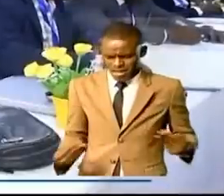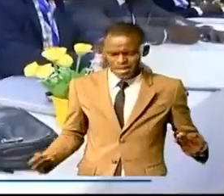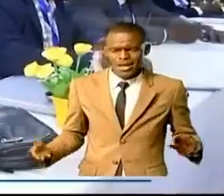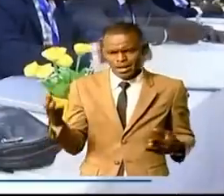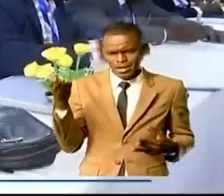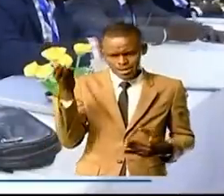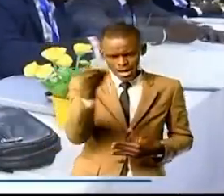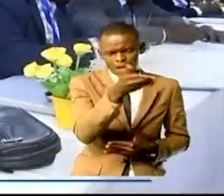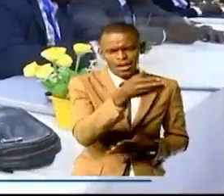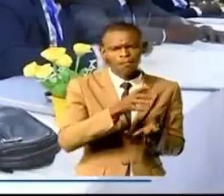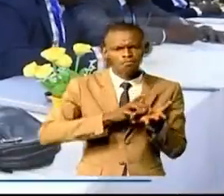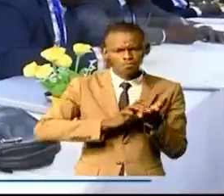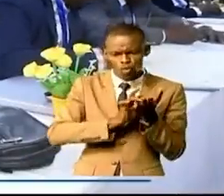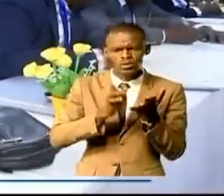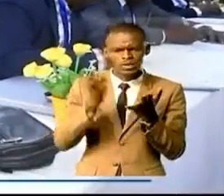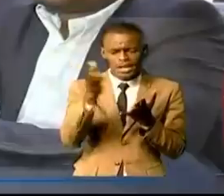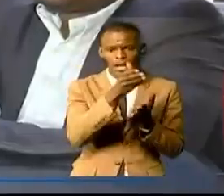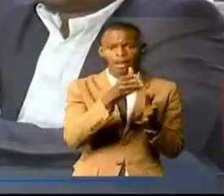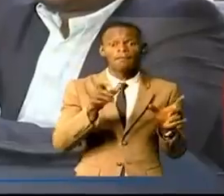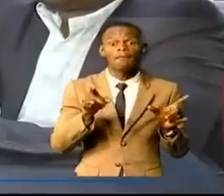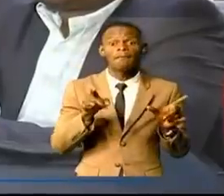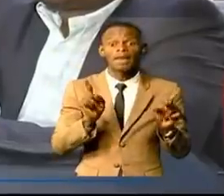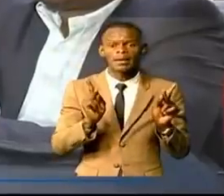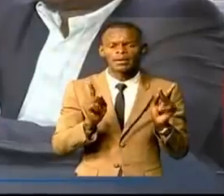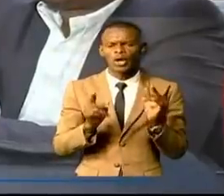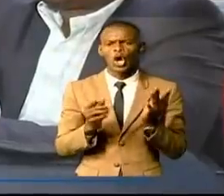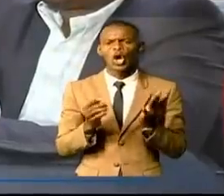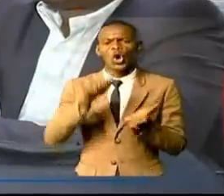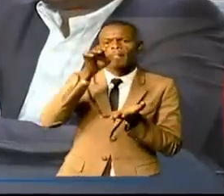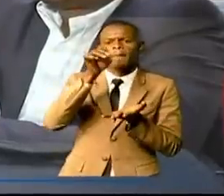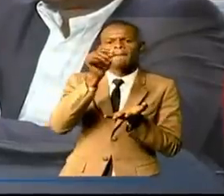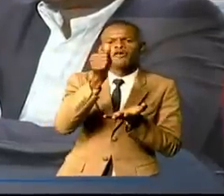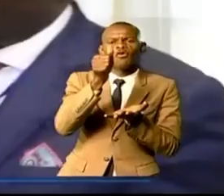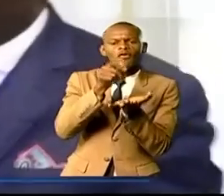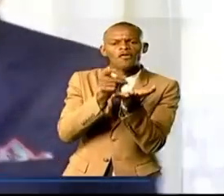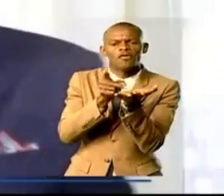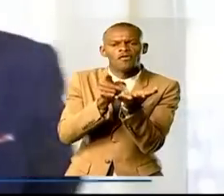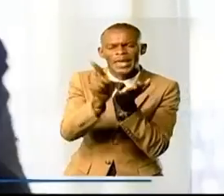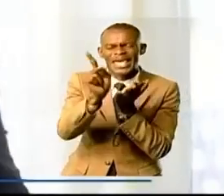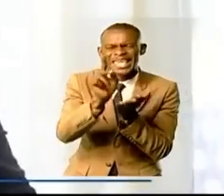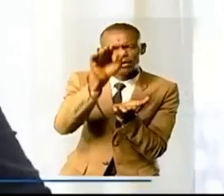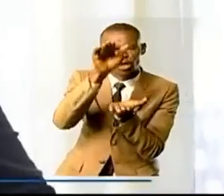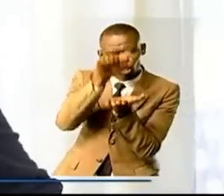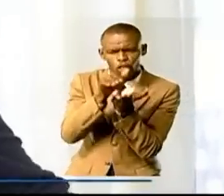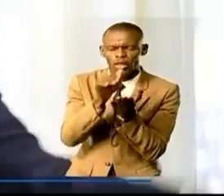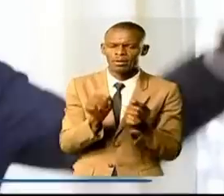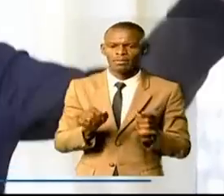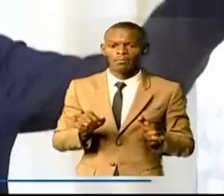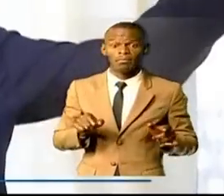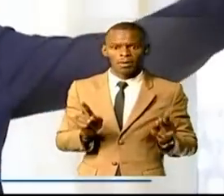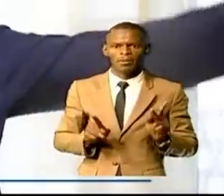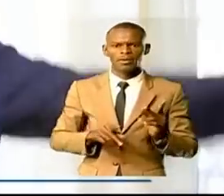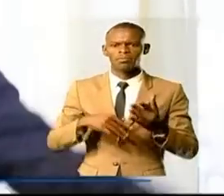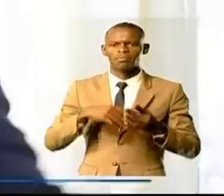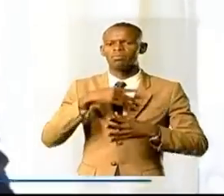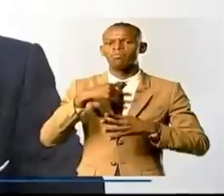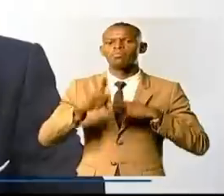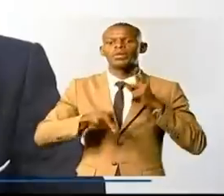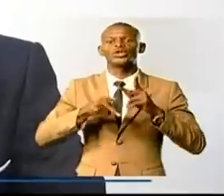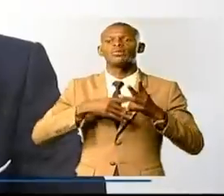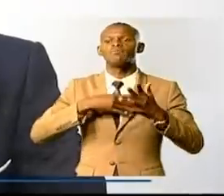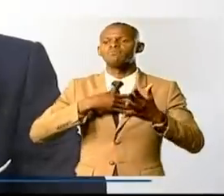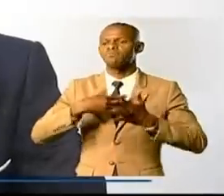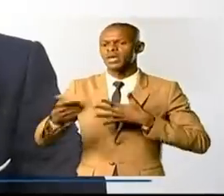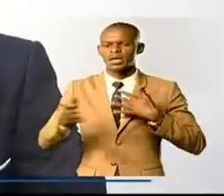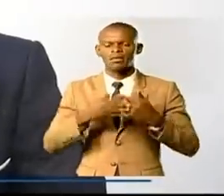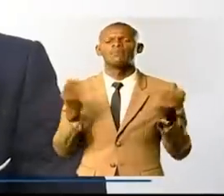santé universelle en RDC, le défi et perspectives. C'était au cours d'un atelier organisé à Kinshasa, dont la